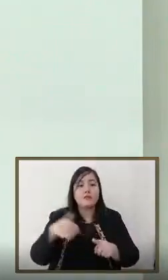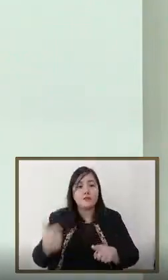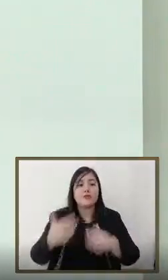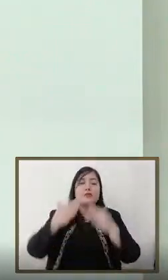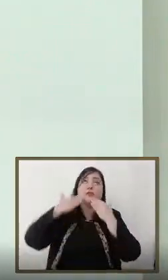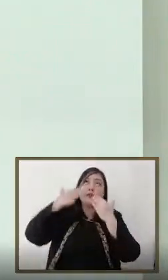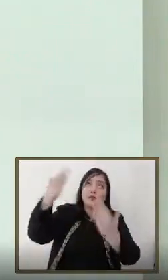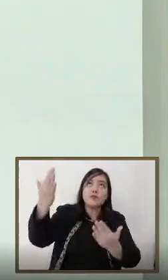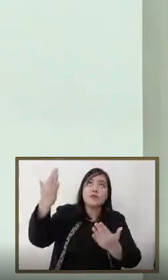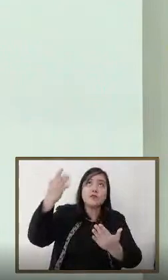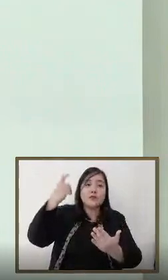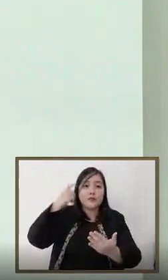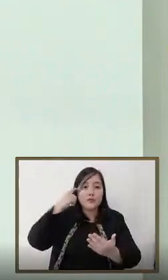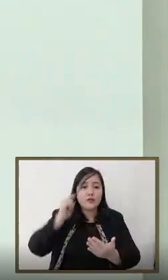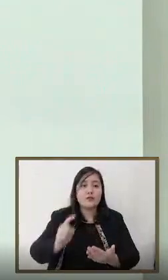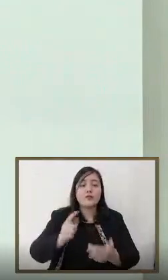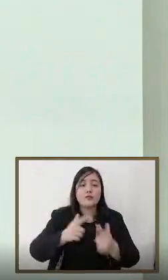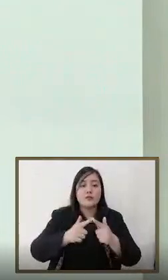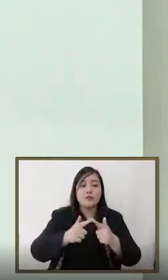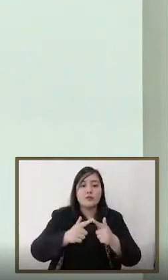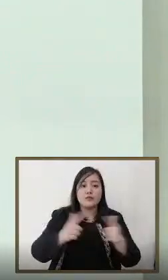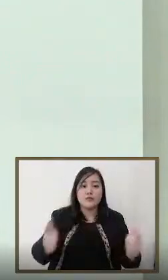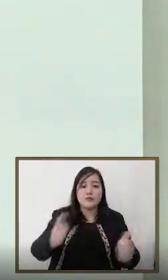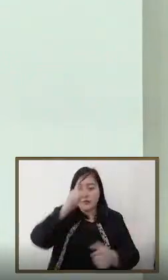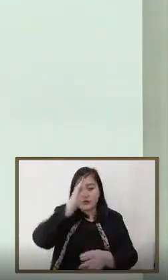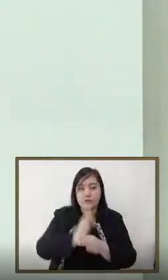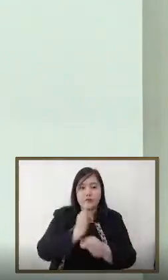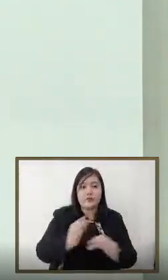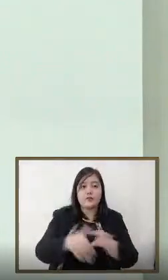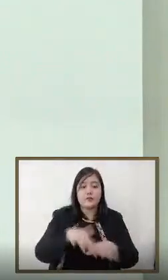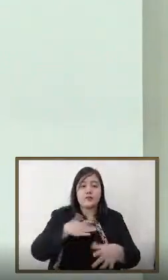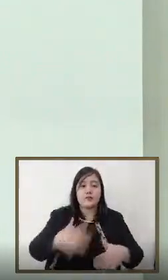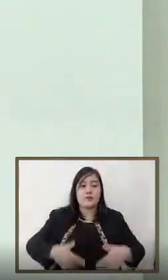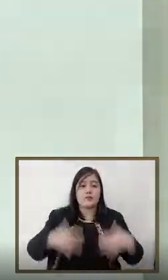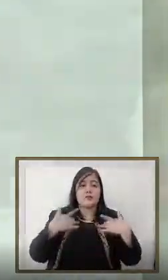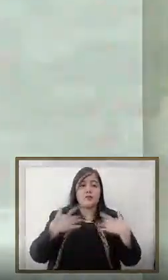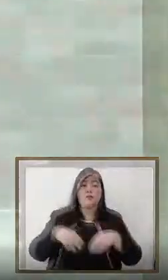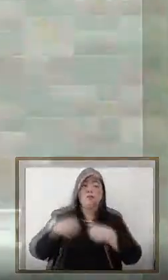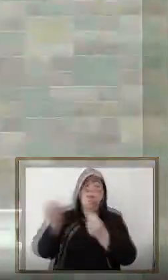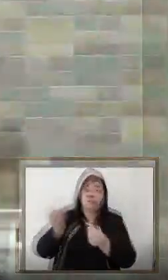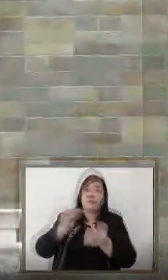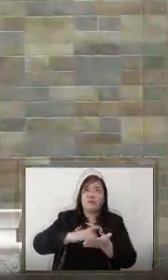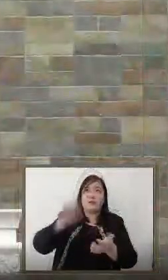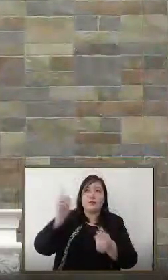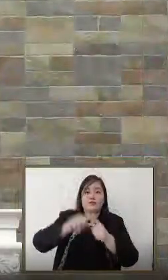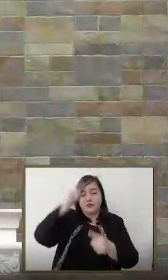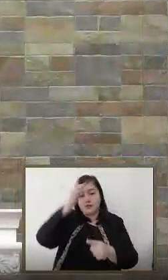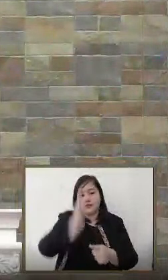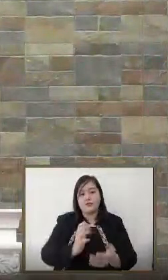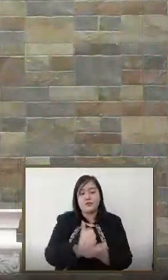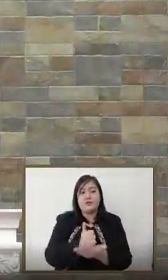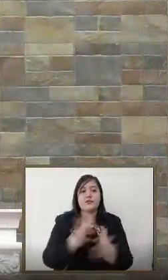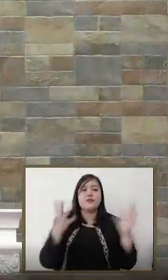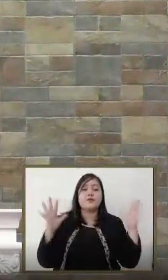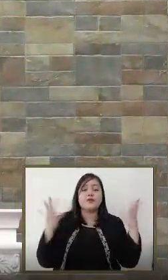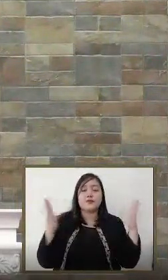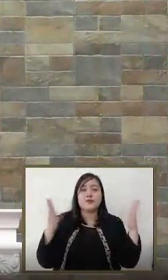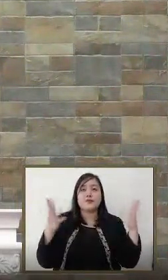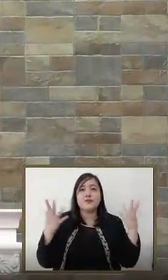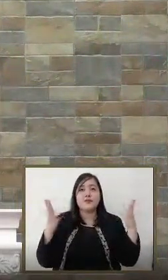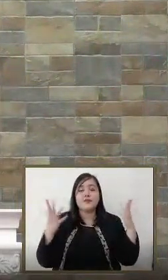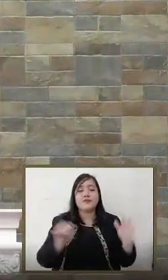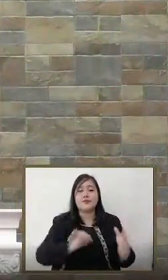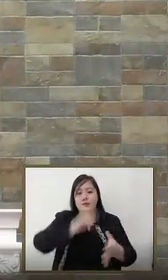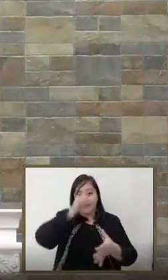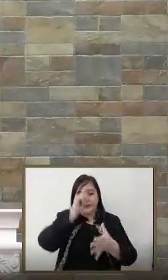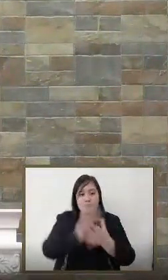kabutihan at katapatan ng Panginoon sa buhay ko. Yun lamang po, to God be the glory. Amen, amen. I believe we are